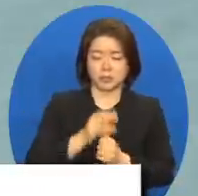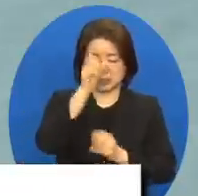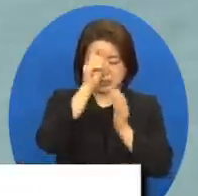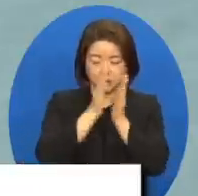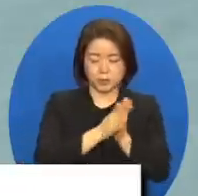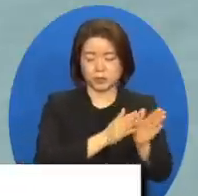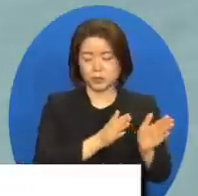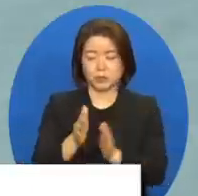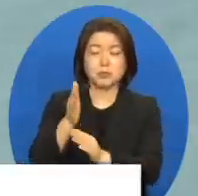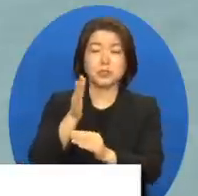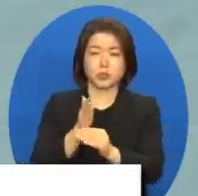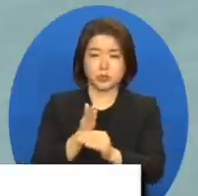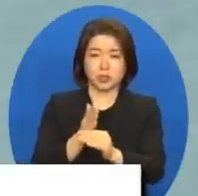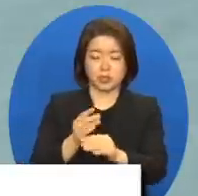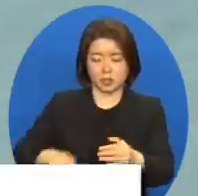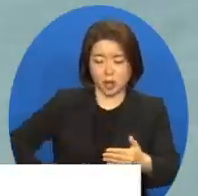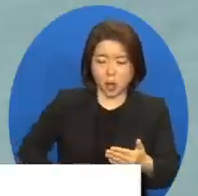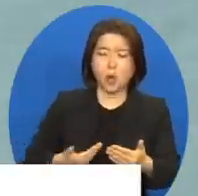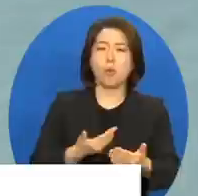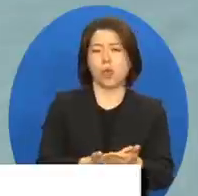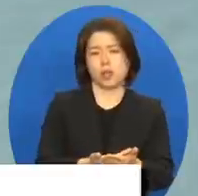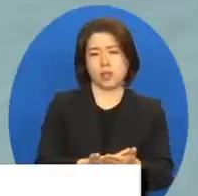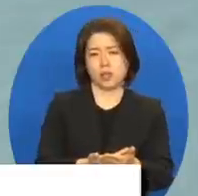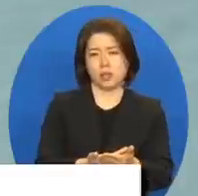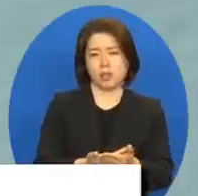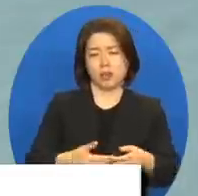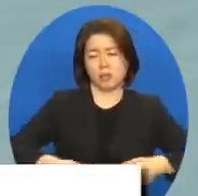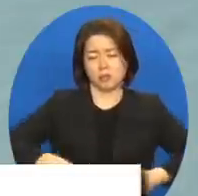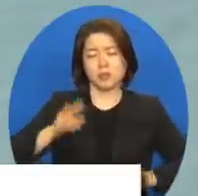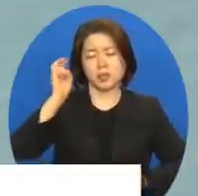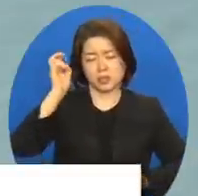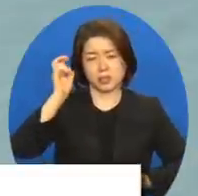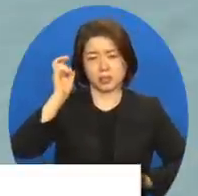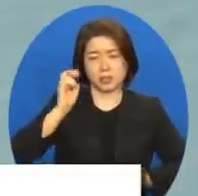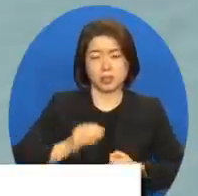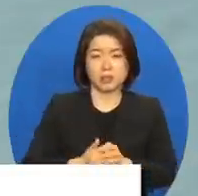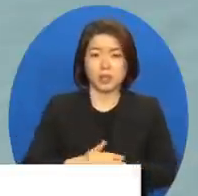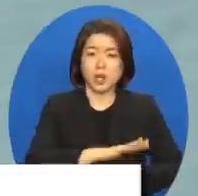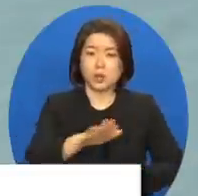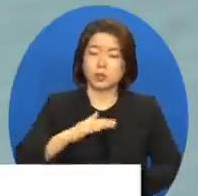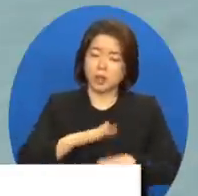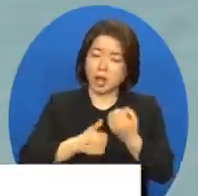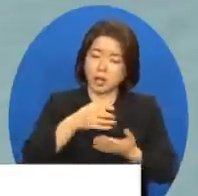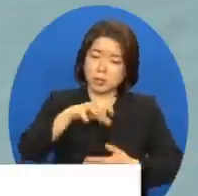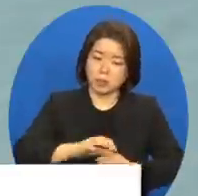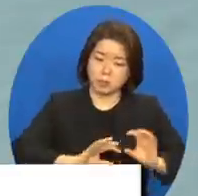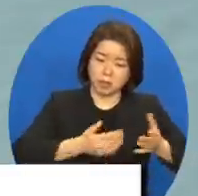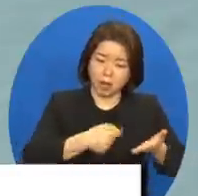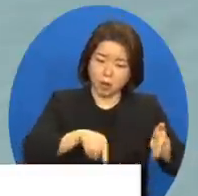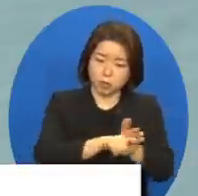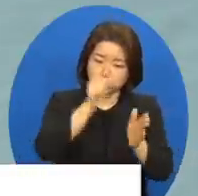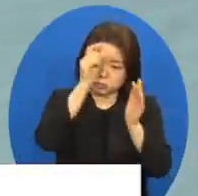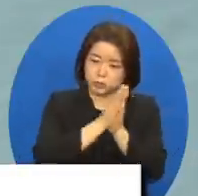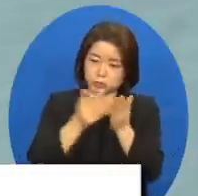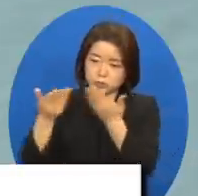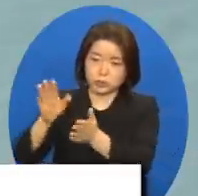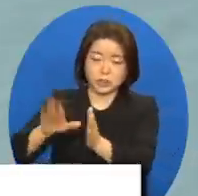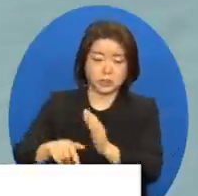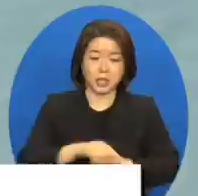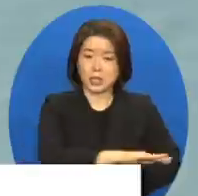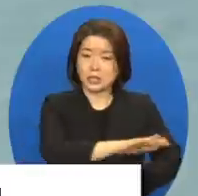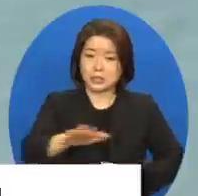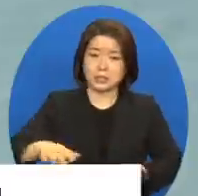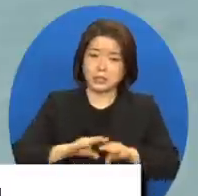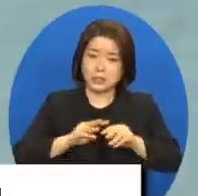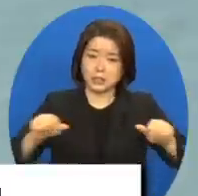준비하다가 회개 기도를 해야 할 것 같더라고요. 우리가 하나님 앞에 나라를 위해서 기도할 때 이 땅의